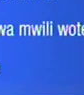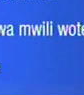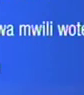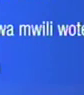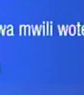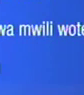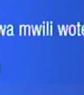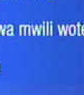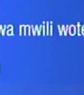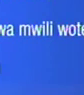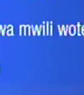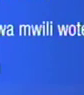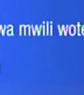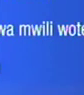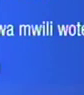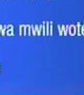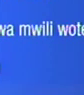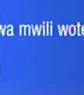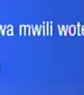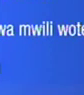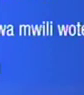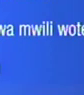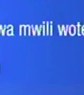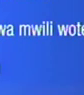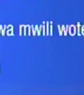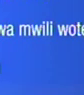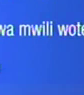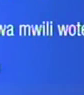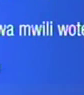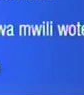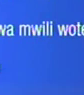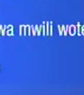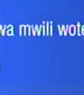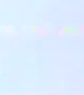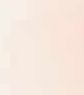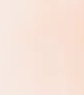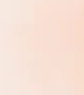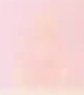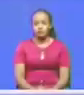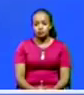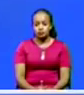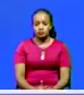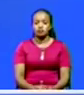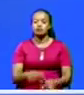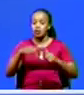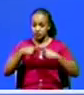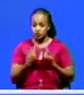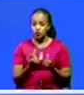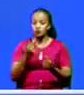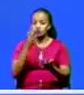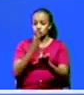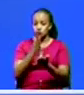Yanaweza kusababisha kupooza kwa mwili wote. Yanaweza vile vile kuwa tishio kwa maisha. I was told